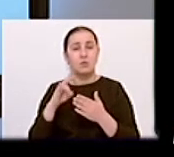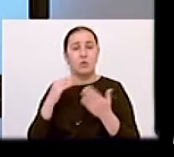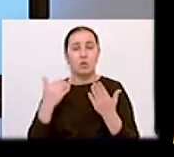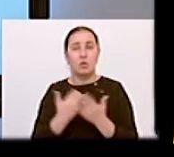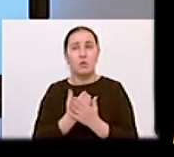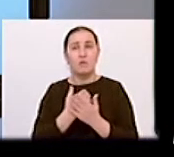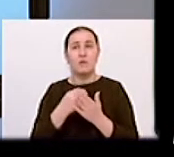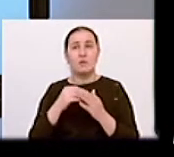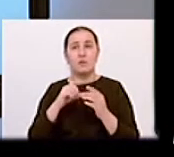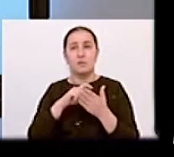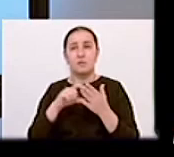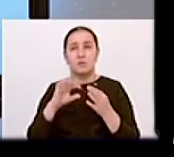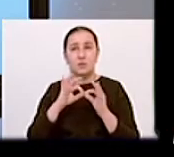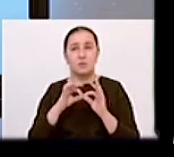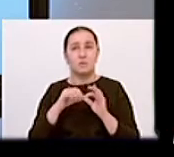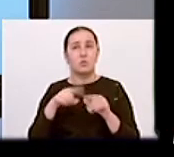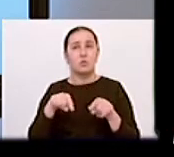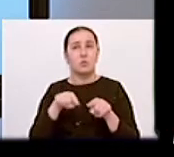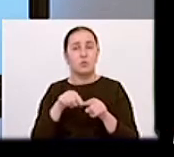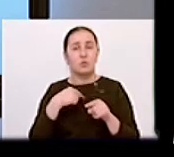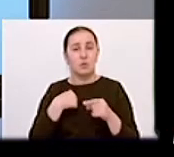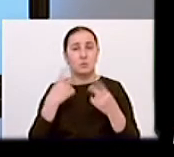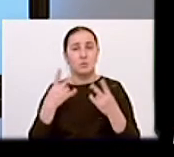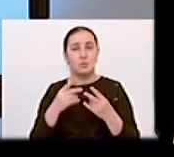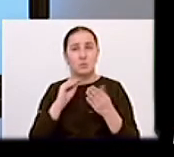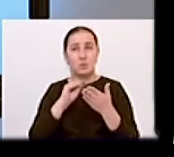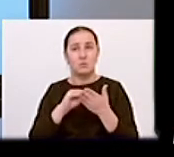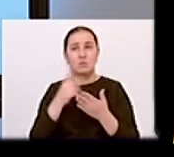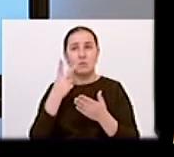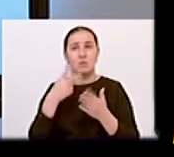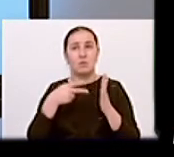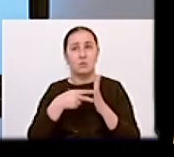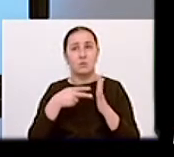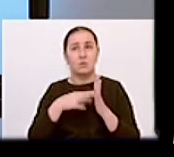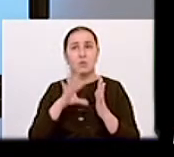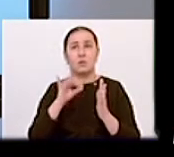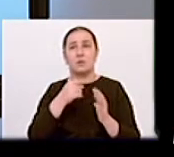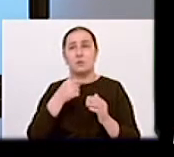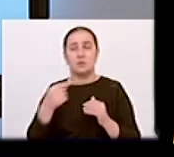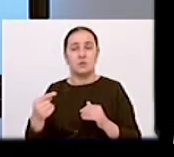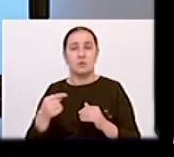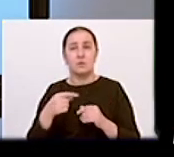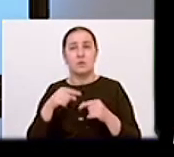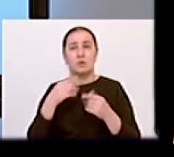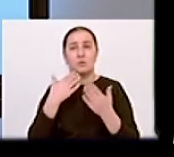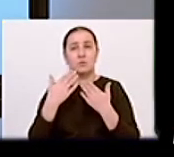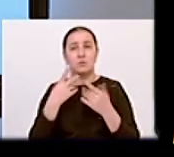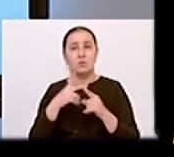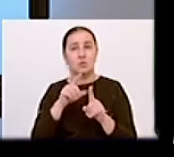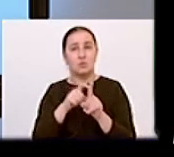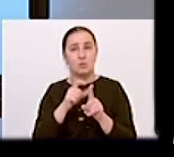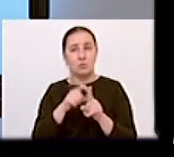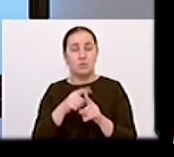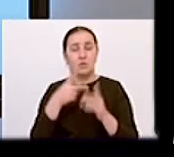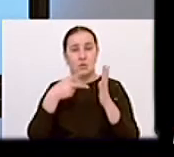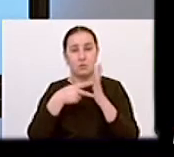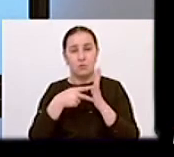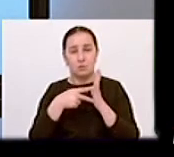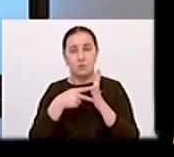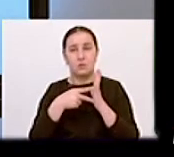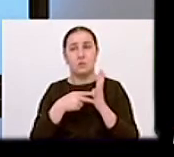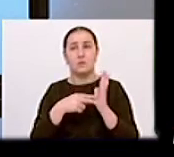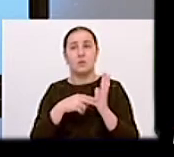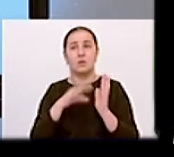новый текст, то нам нужно поставить двоеточие и тире. Обобщающее слово,